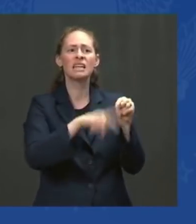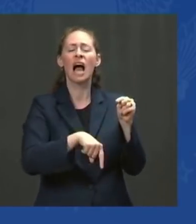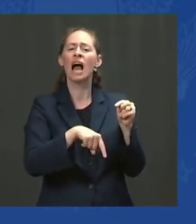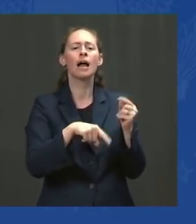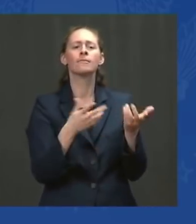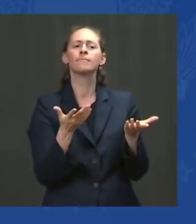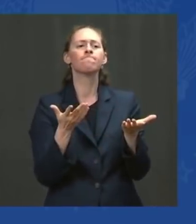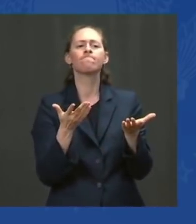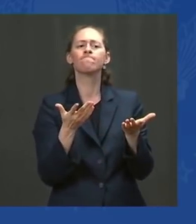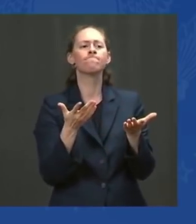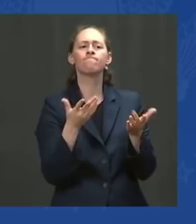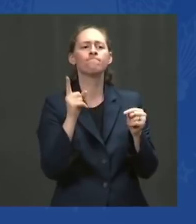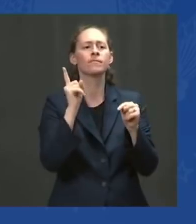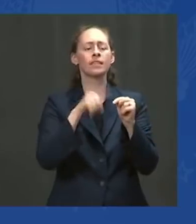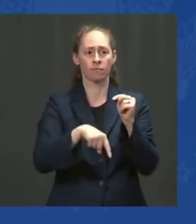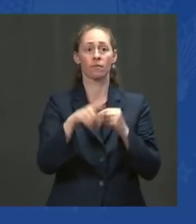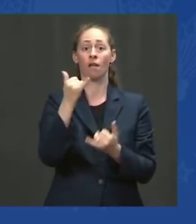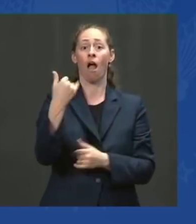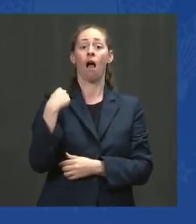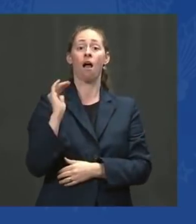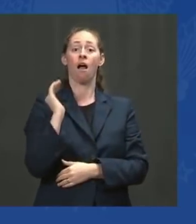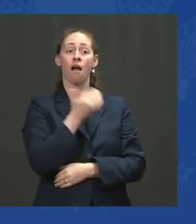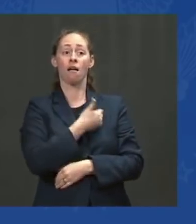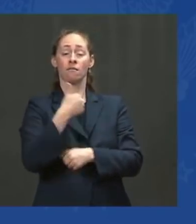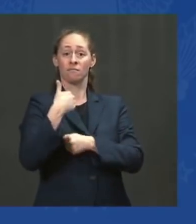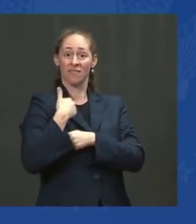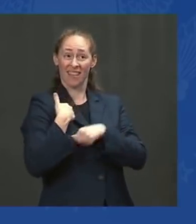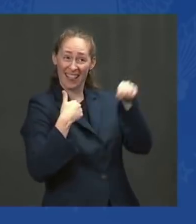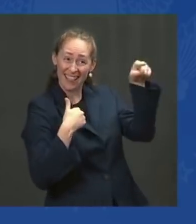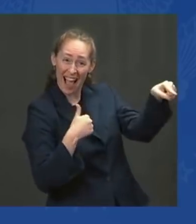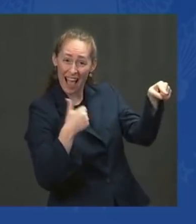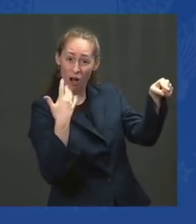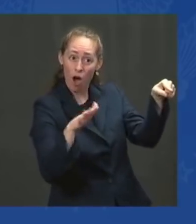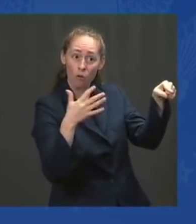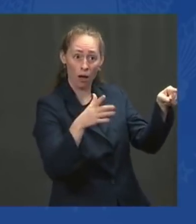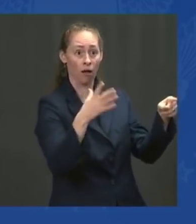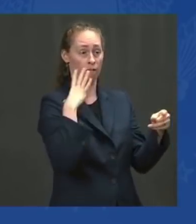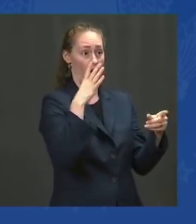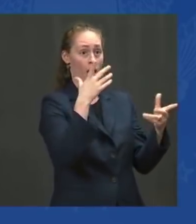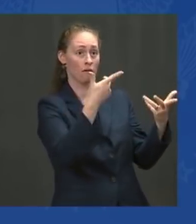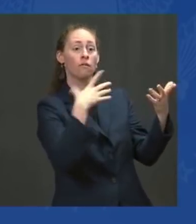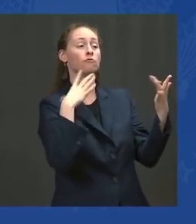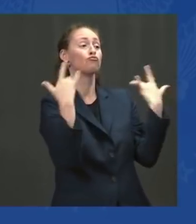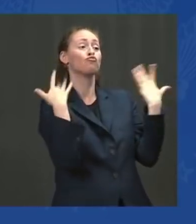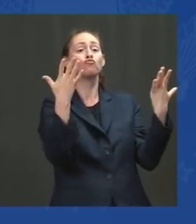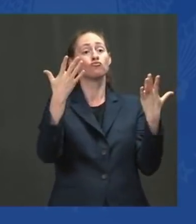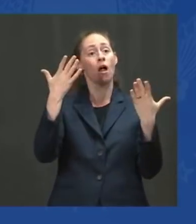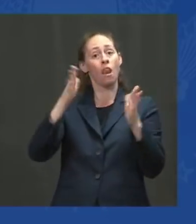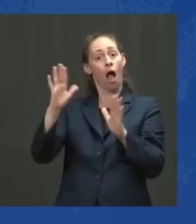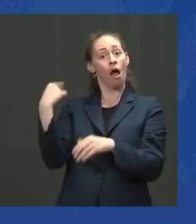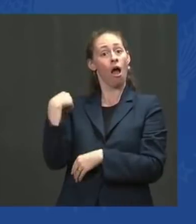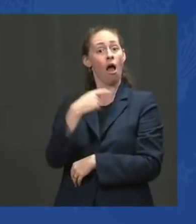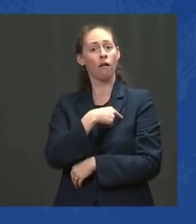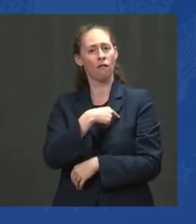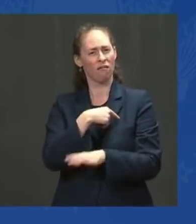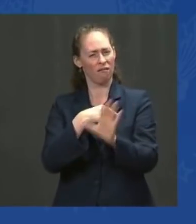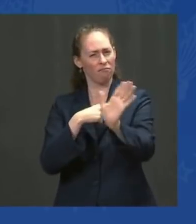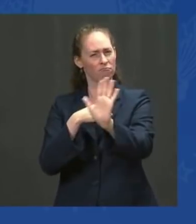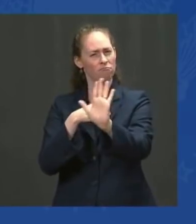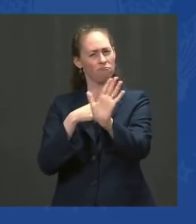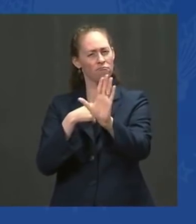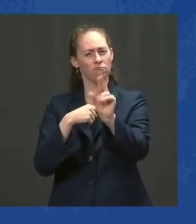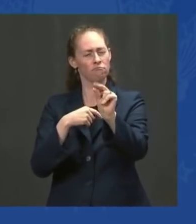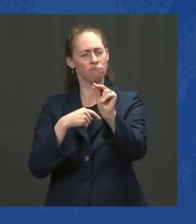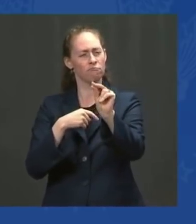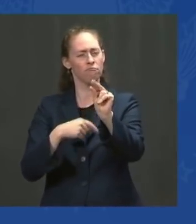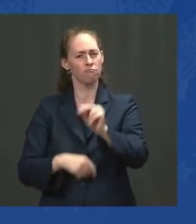认这阿富汗今天发生的局面应该由他一人全部承担，当然他也展现出来有担